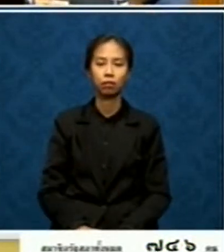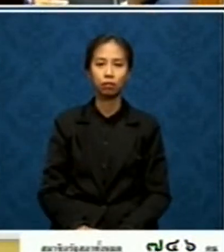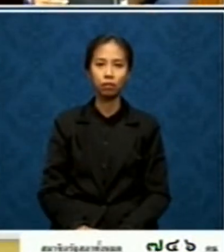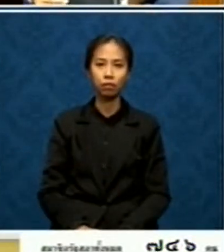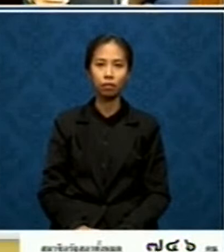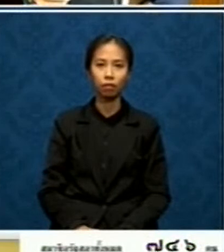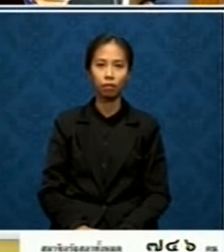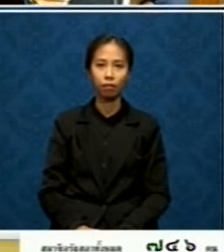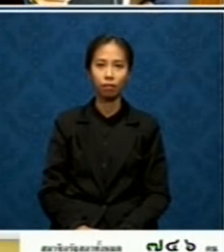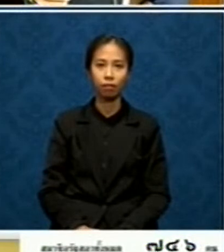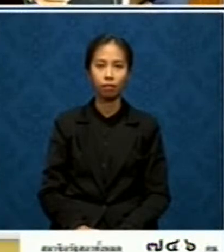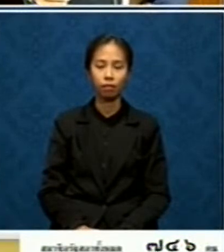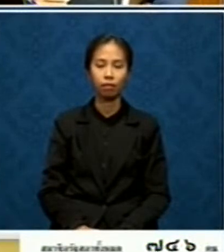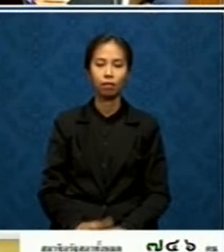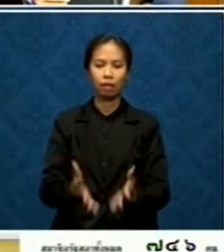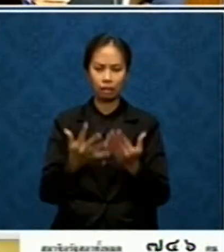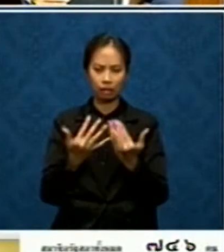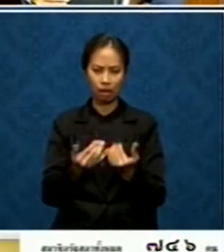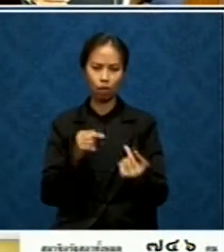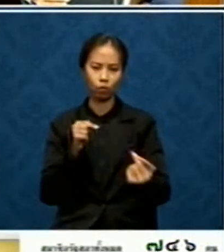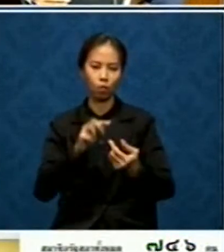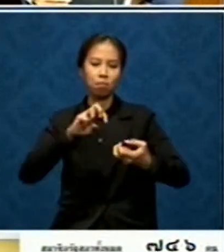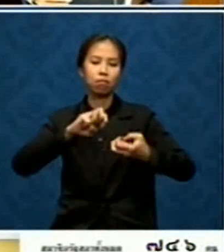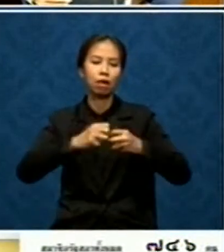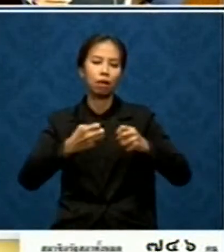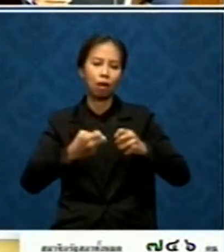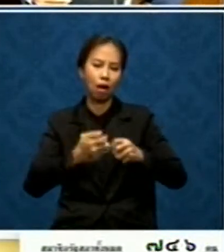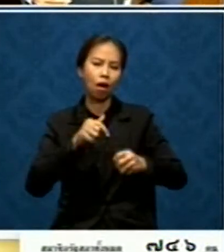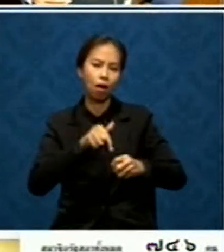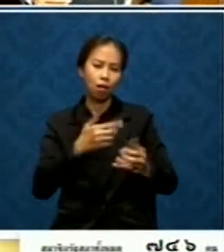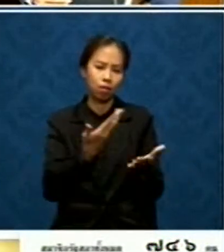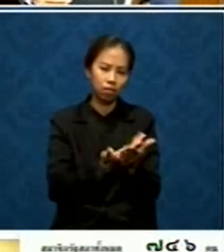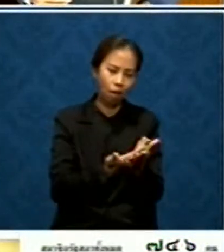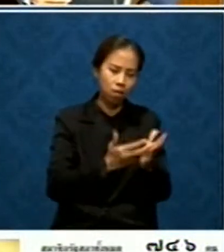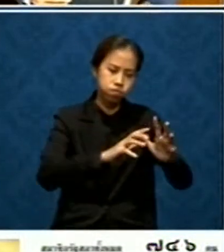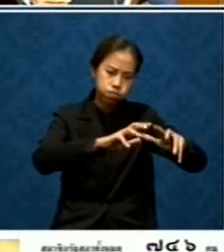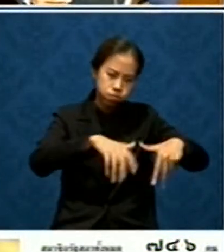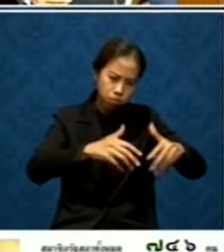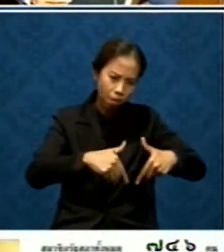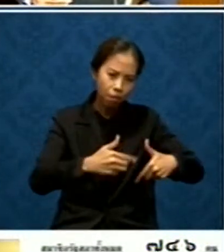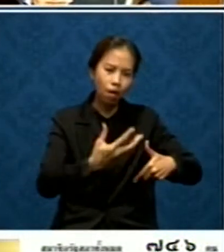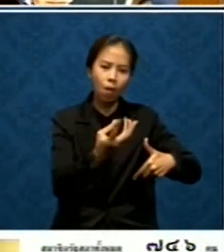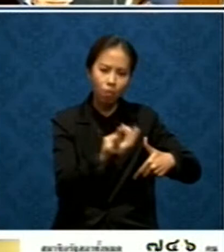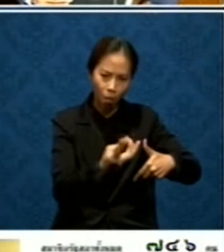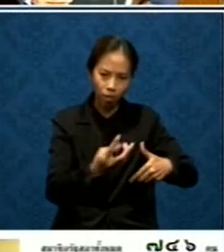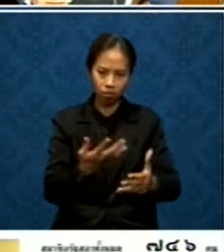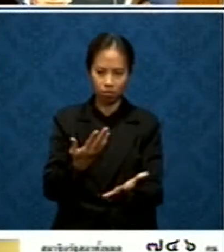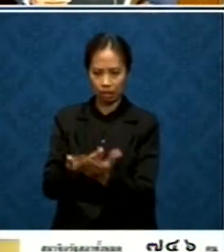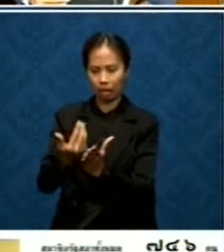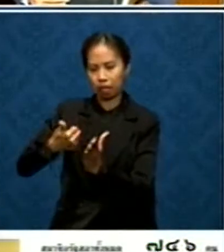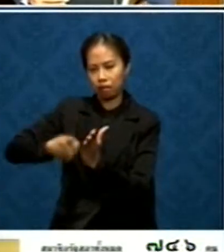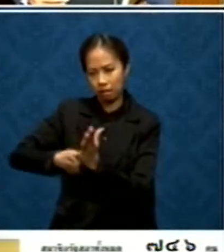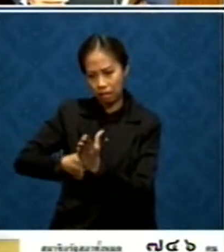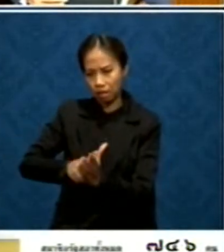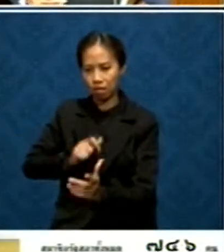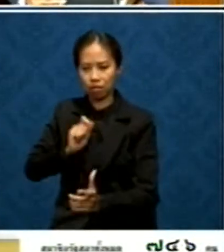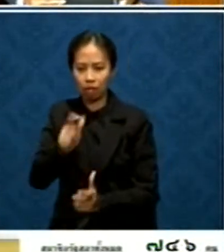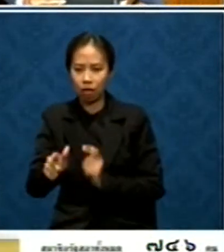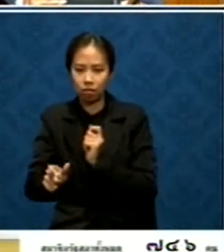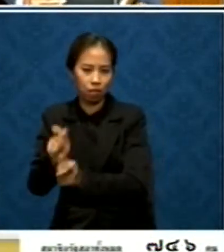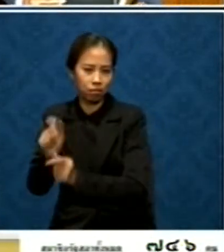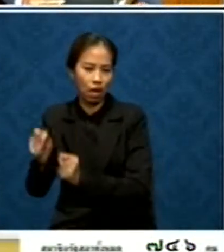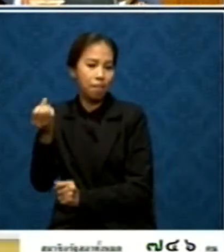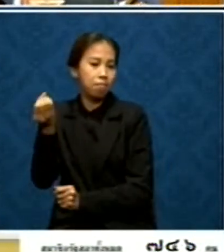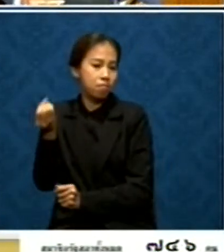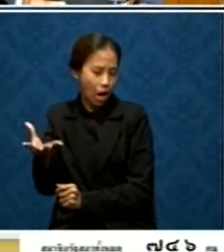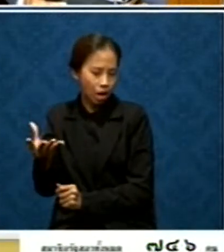สะท้อนให้เห็นว่าศักยภาพในการสร้างรายได้ยังต่ำกว่าการใช้จ่ายทำให้เกิดปัญหาหนี้สิน